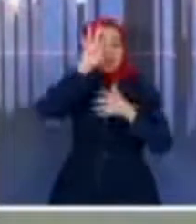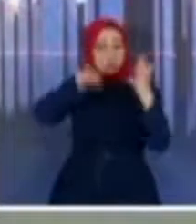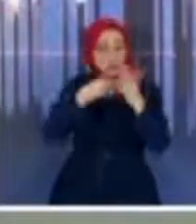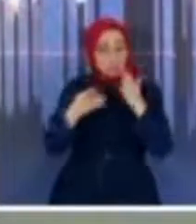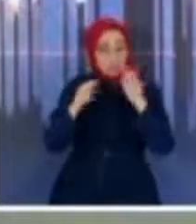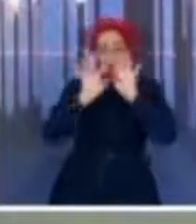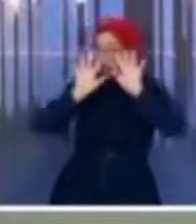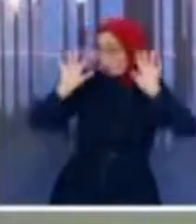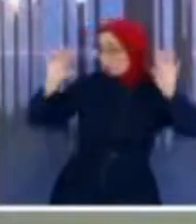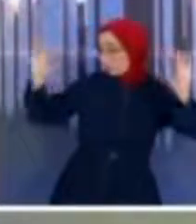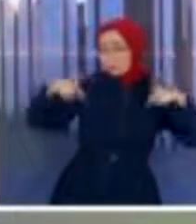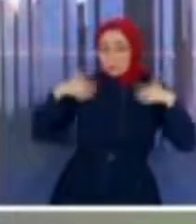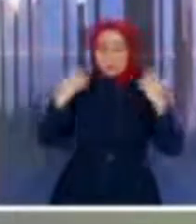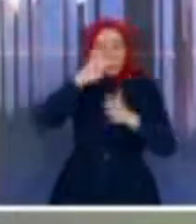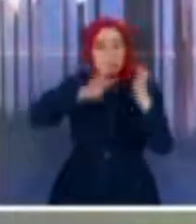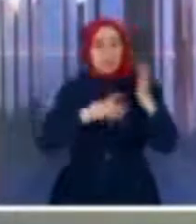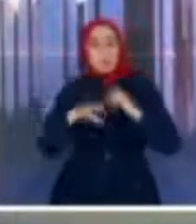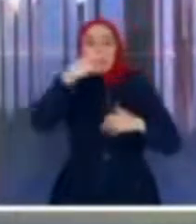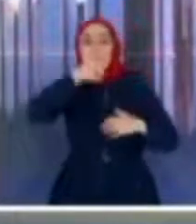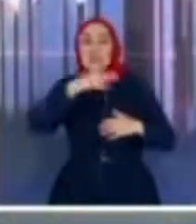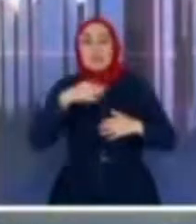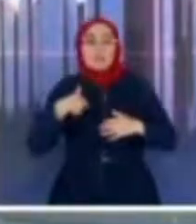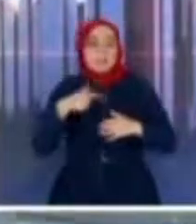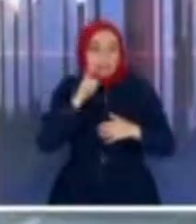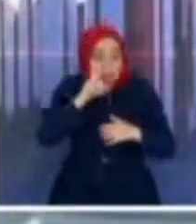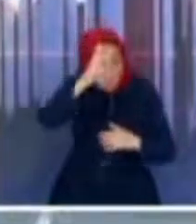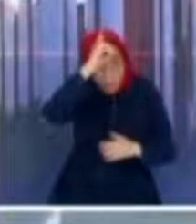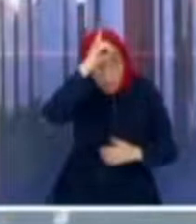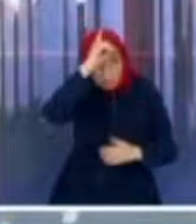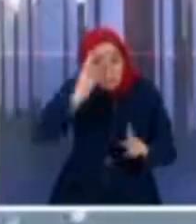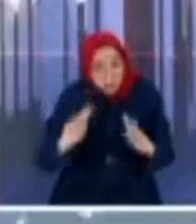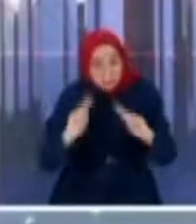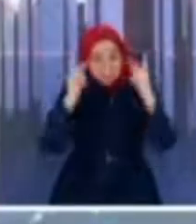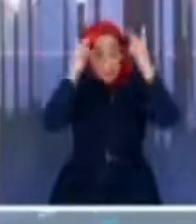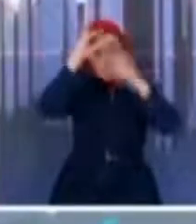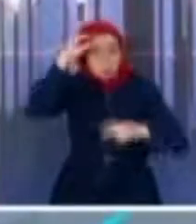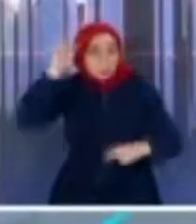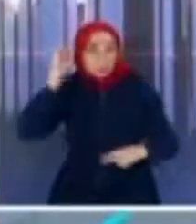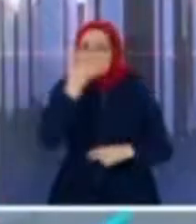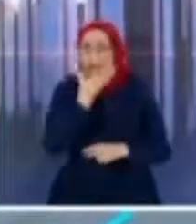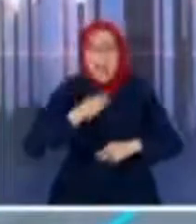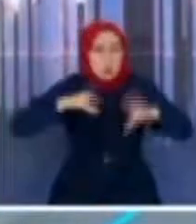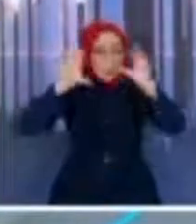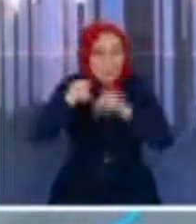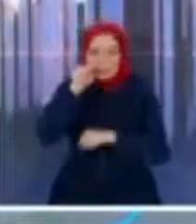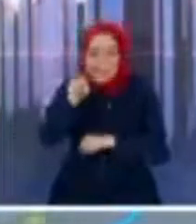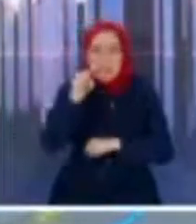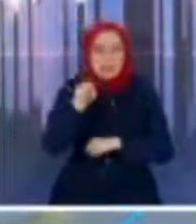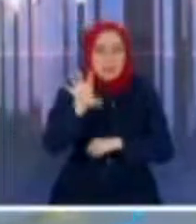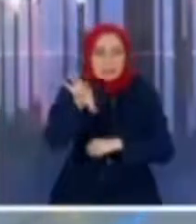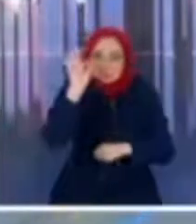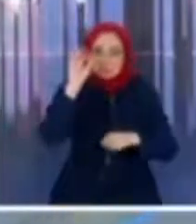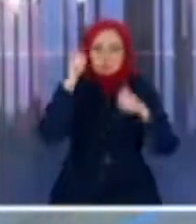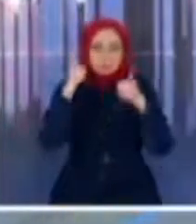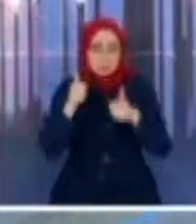في الاستوديو هي تقرا الشعر. شوف انت قداش قيمة يعطيوها وجايين من يعني نحكي لك راهو